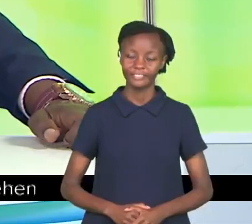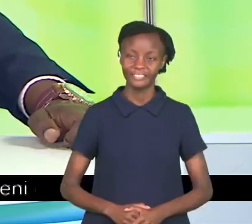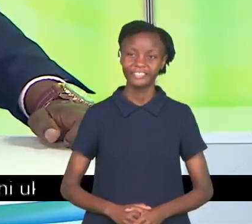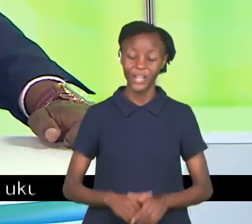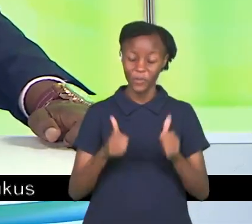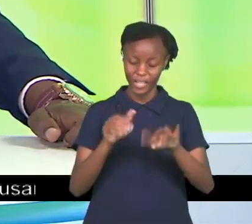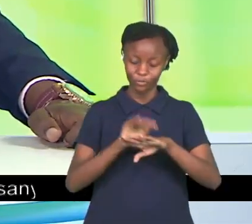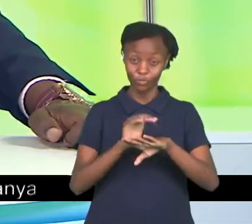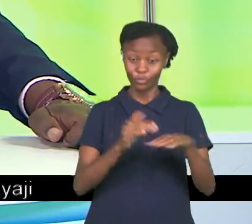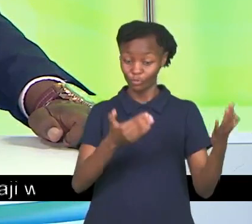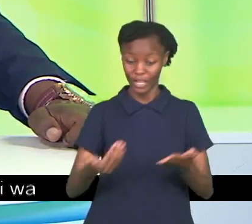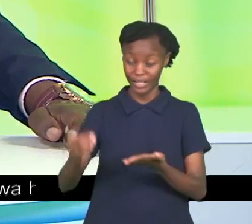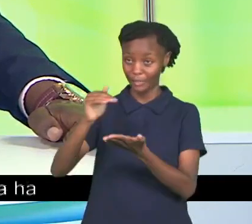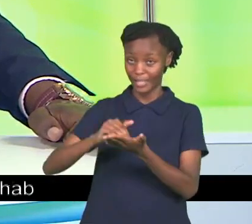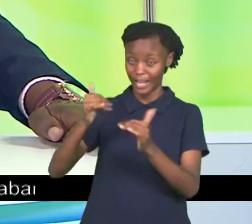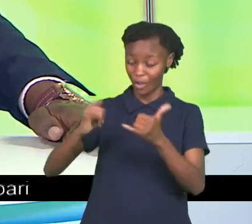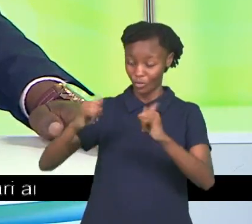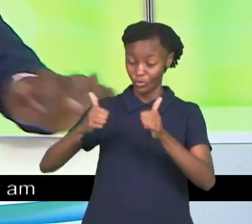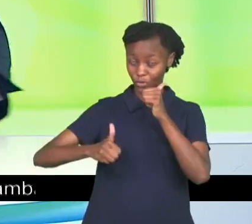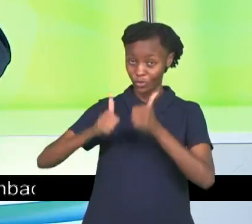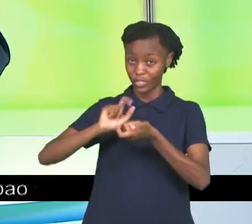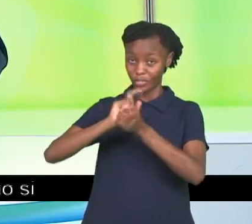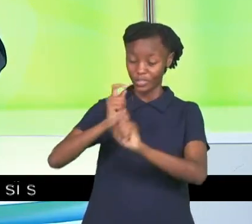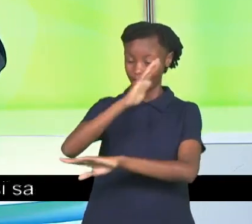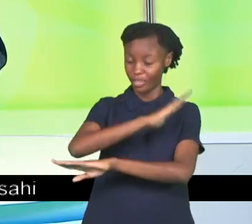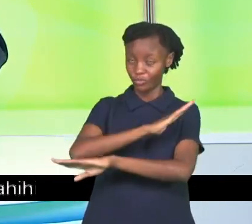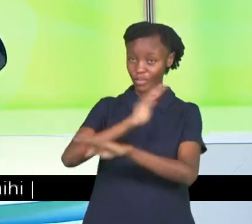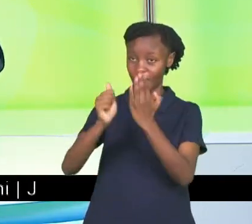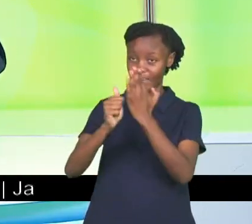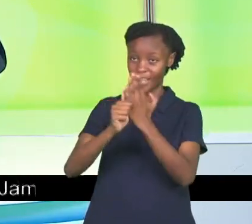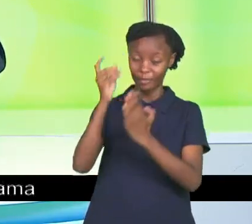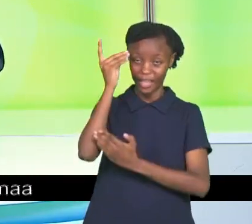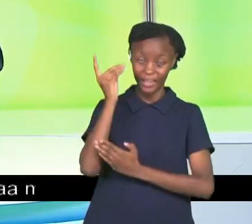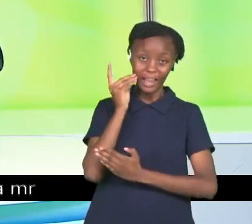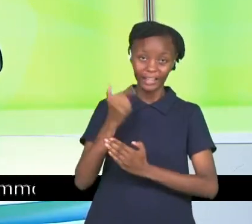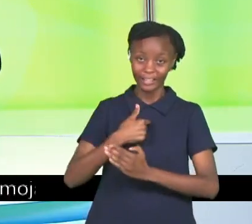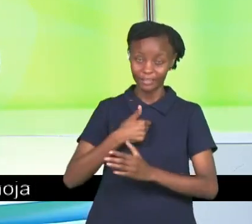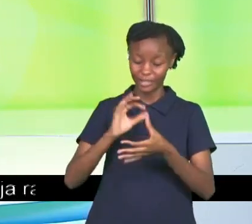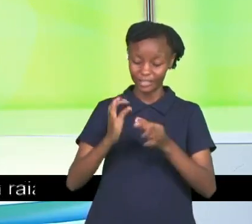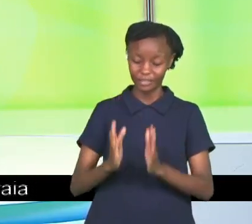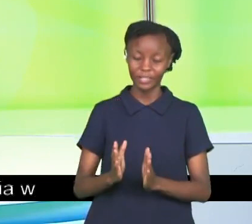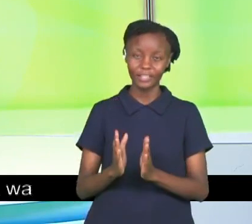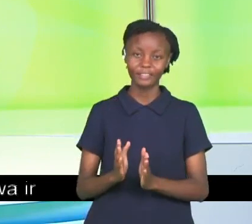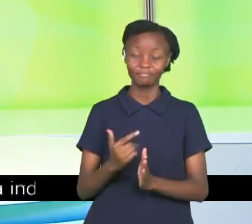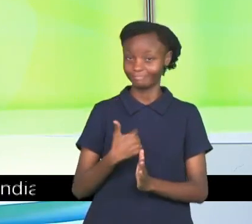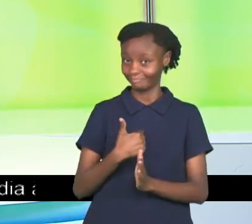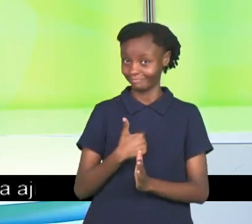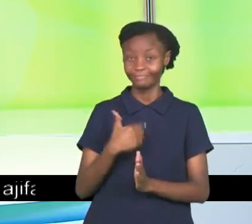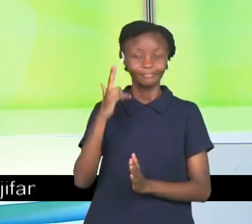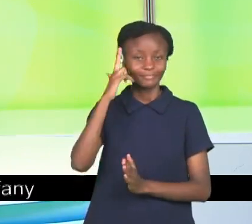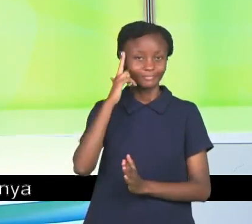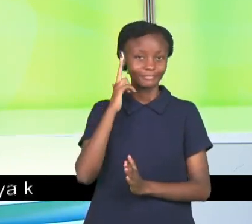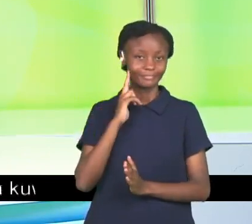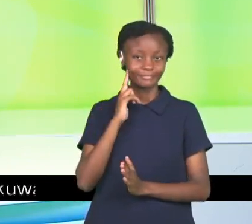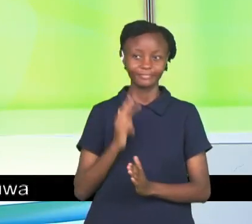Naam, karibu tena mpenzi mtazamaji, matangazo ya wani kwa sasa ni ya Switch Adhuhuri. Uko nami Daniel Kitu, na mfasiri wa lugha ishara chini ya kiwambo cha Ringako kulia hapa